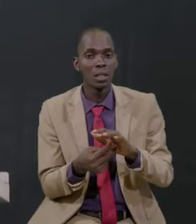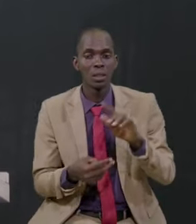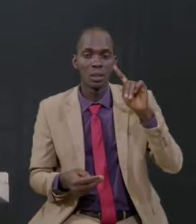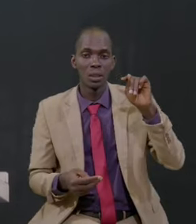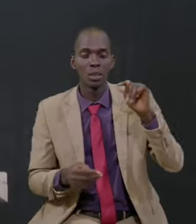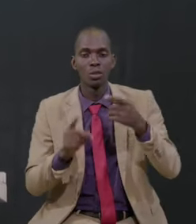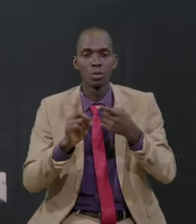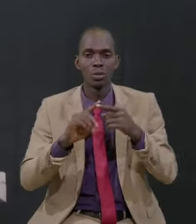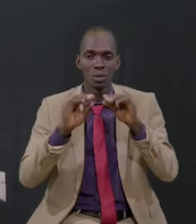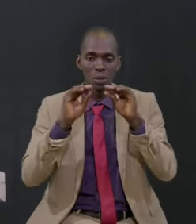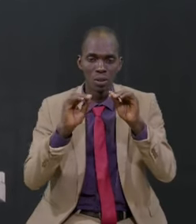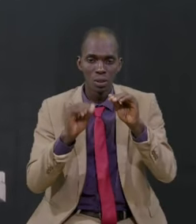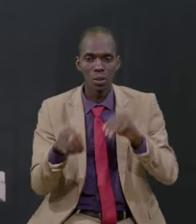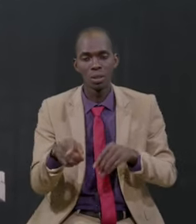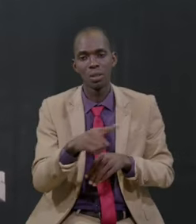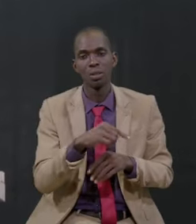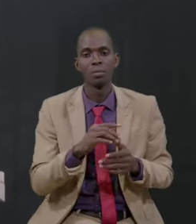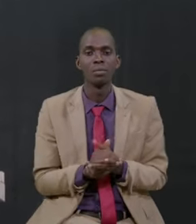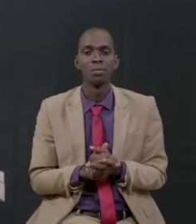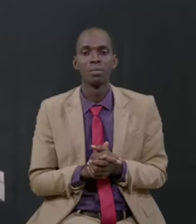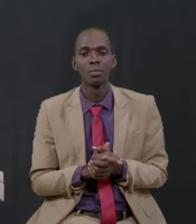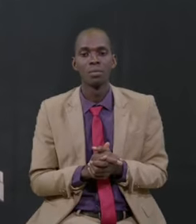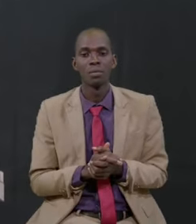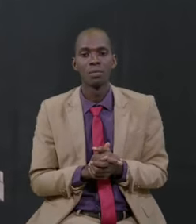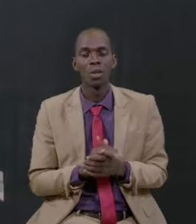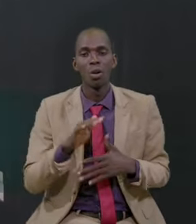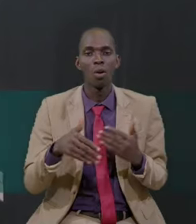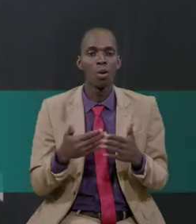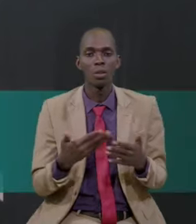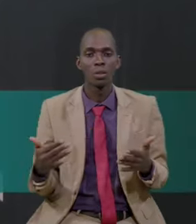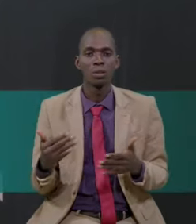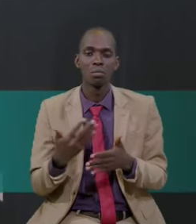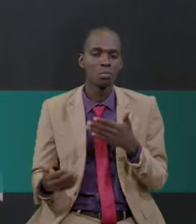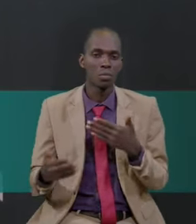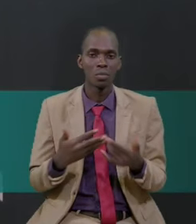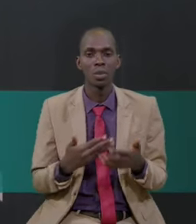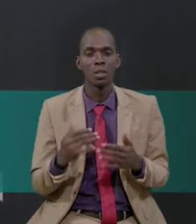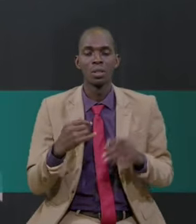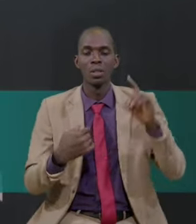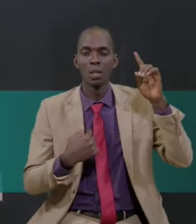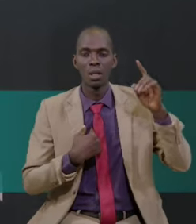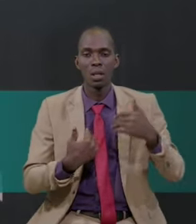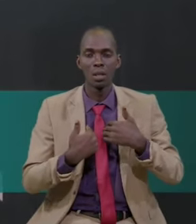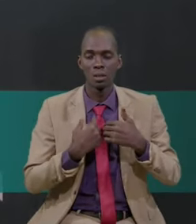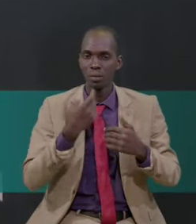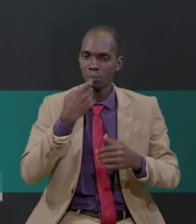enseigner la parole. Leur enseigner tout ce que je vous ai prescrit.